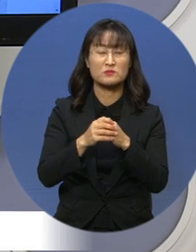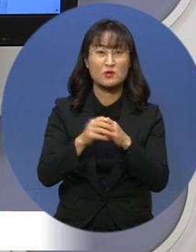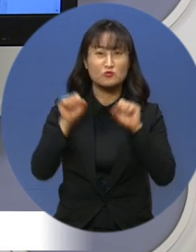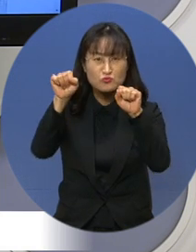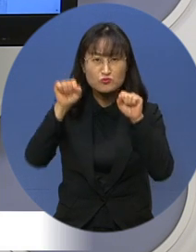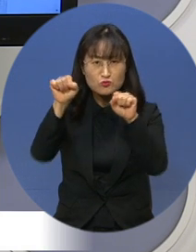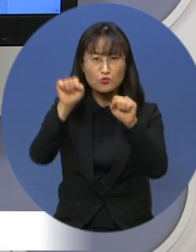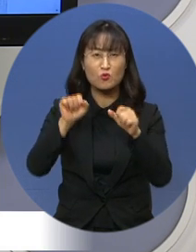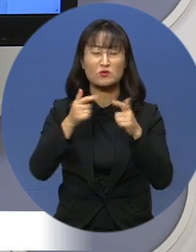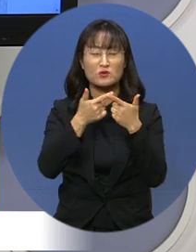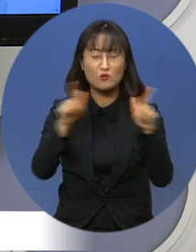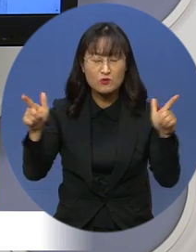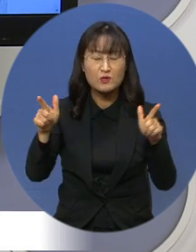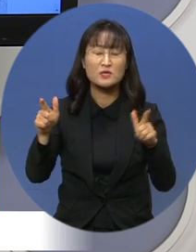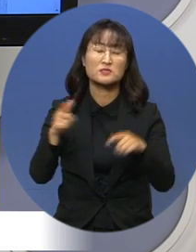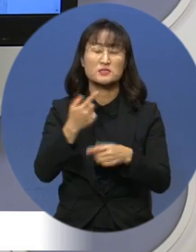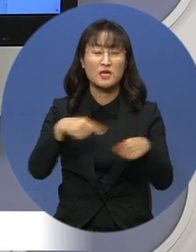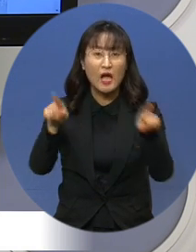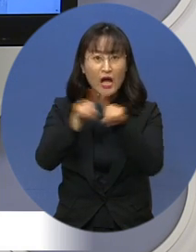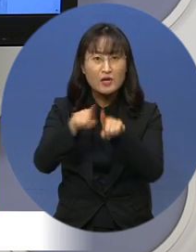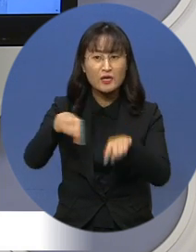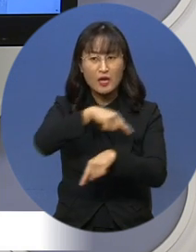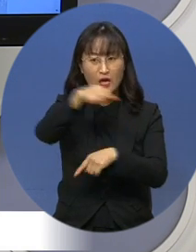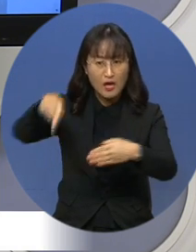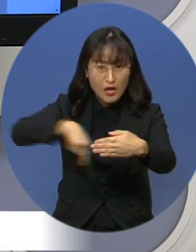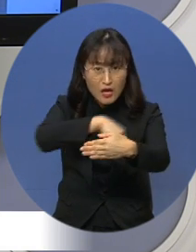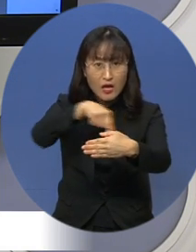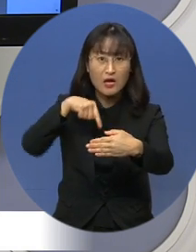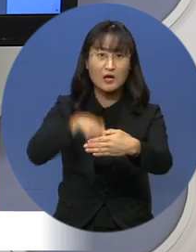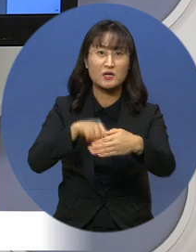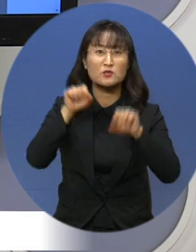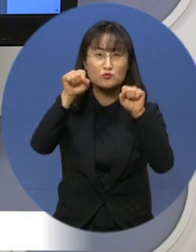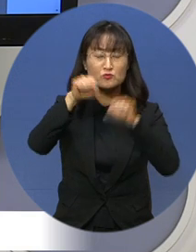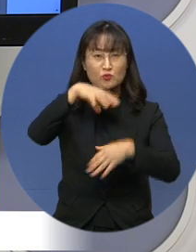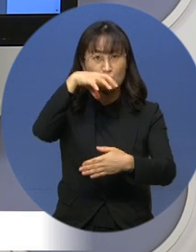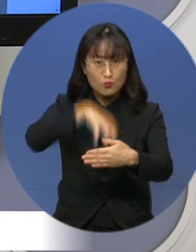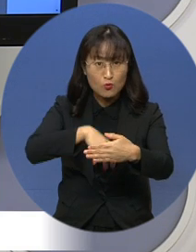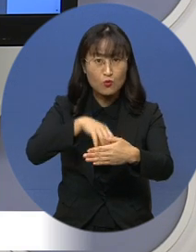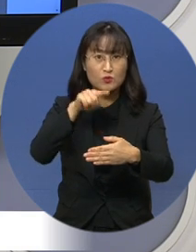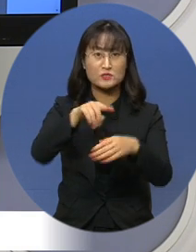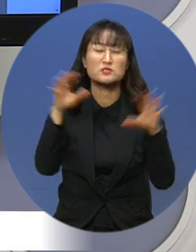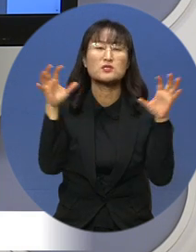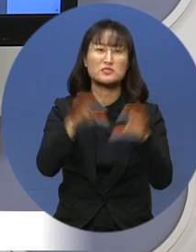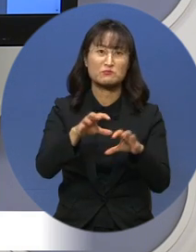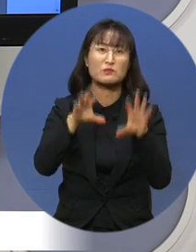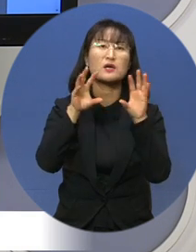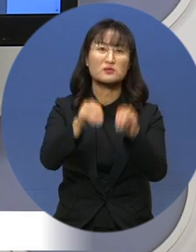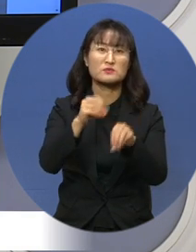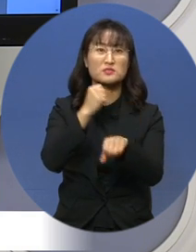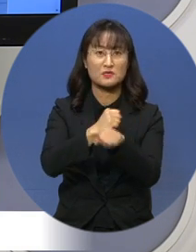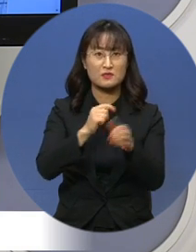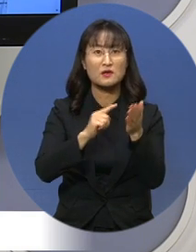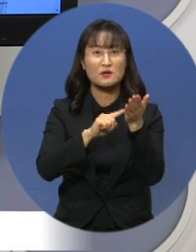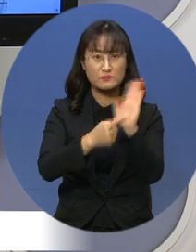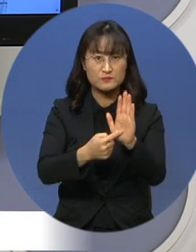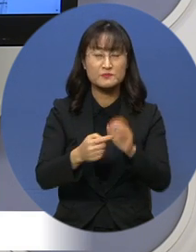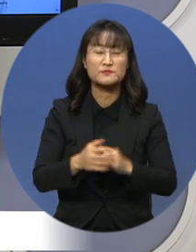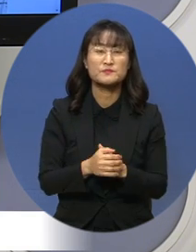격렬한 운동을 함께 하는 실내 체육 시설은 추가로 집합을 금지한다 고 설명했습니다